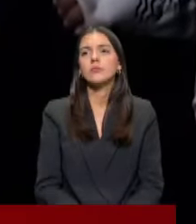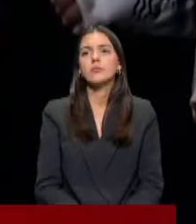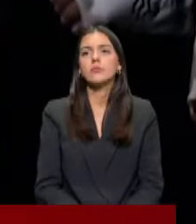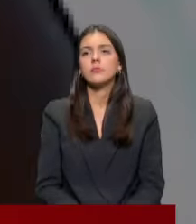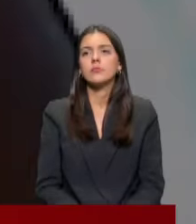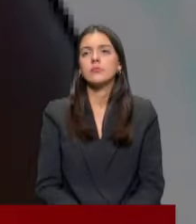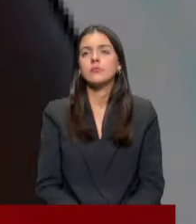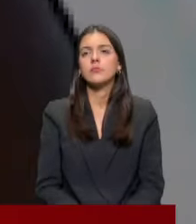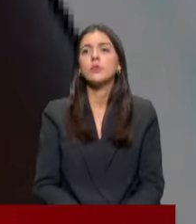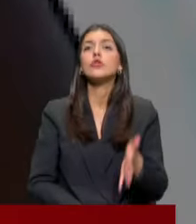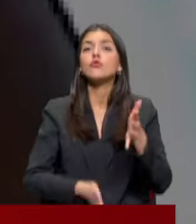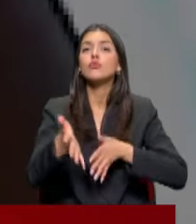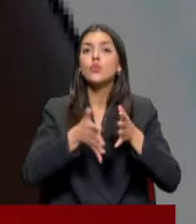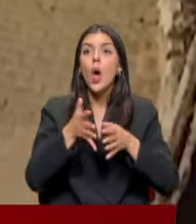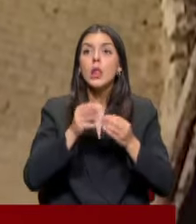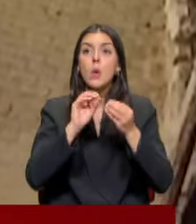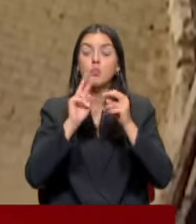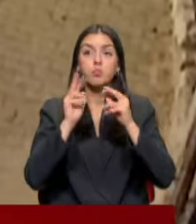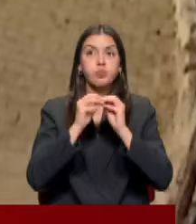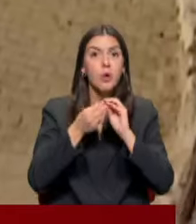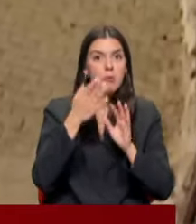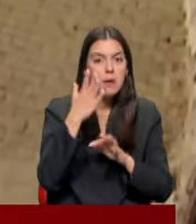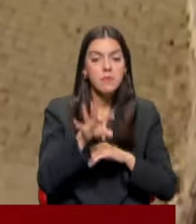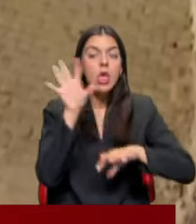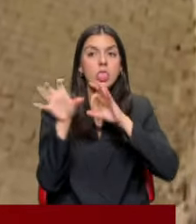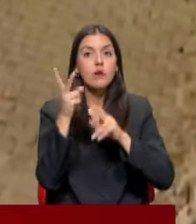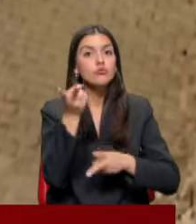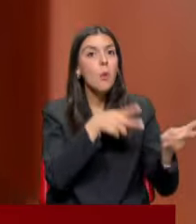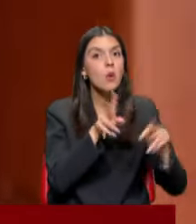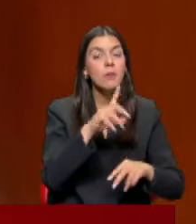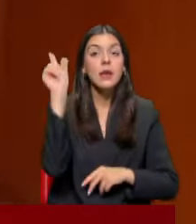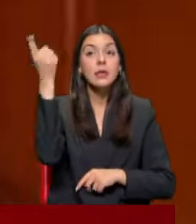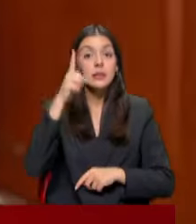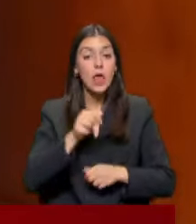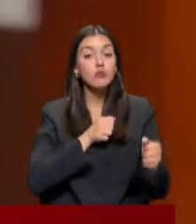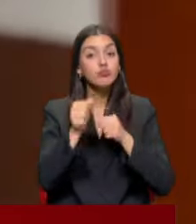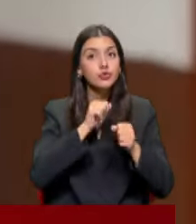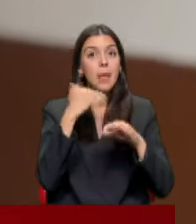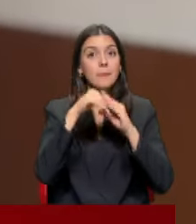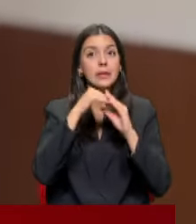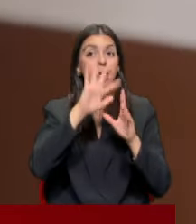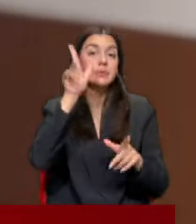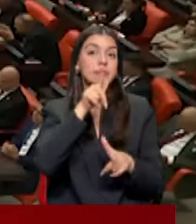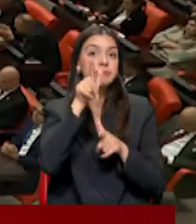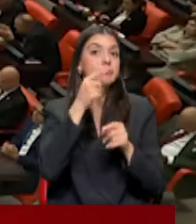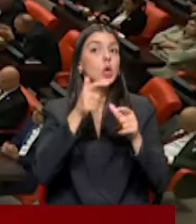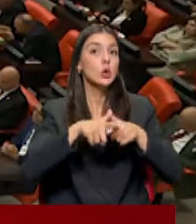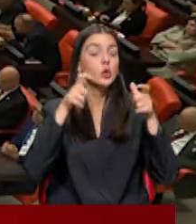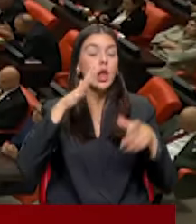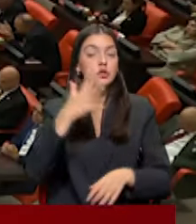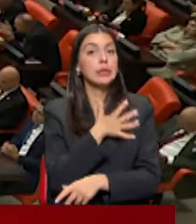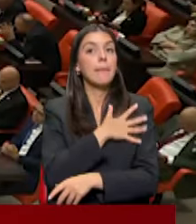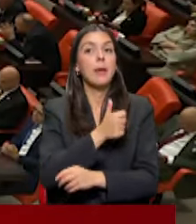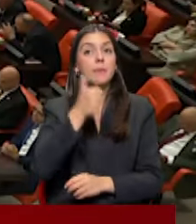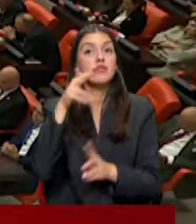kadın öldürüldü. Sokaklardaki asayiş sorunu, taciz, ölümler, iktidarın mücadele mesajlarına yükselen tepkiler. CHP lideri Özgür